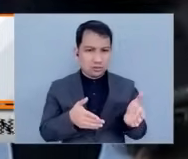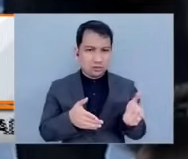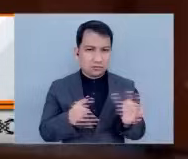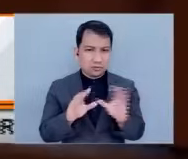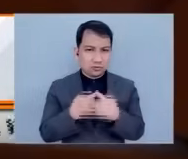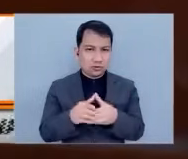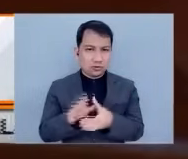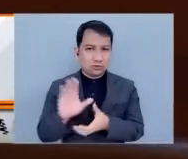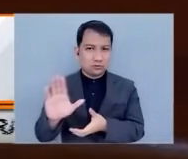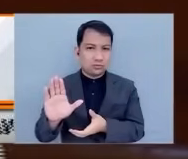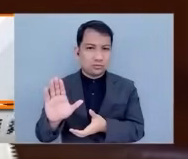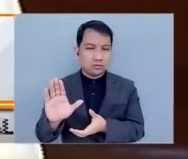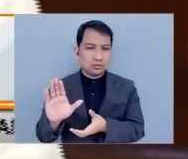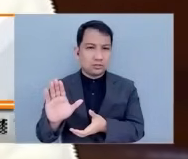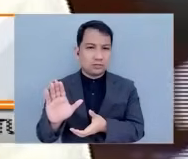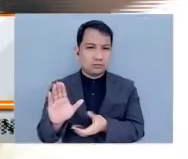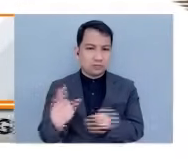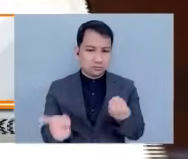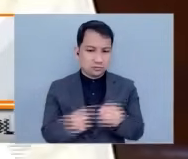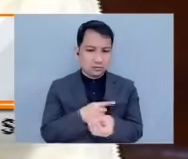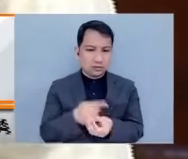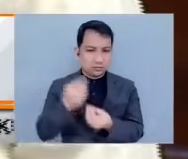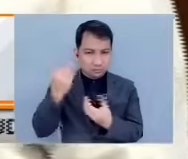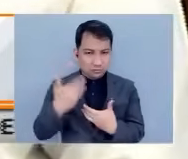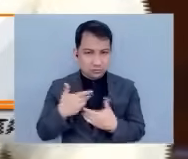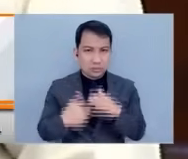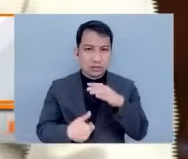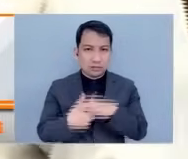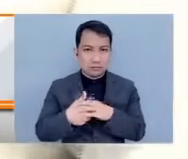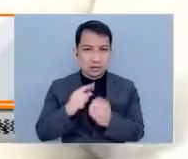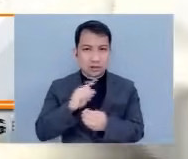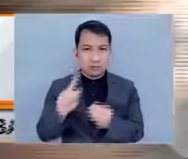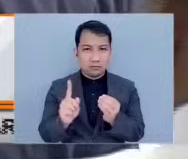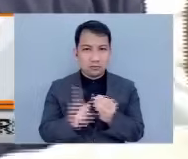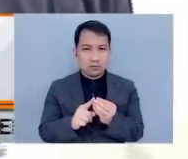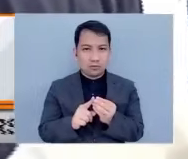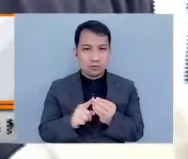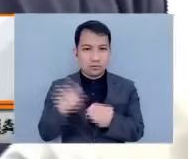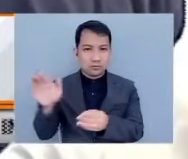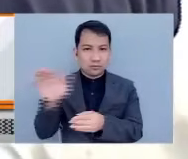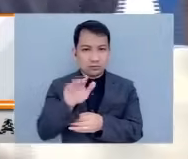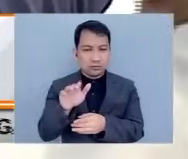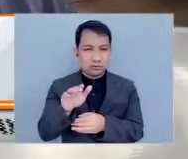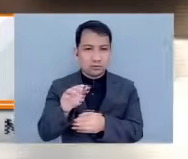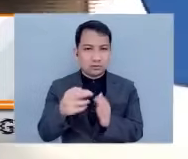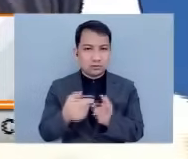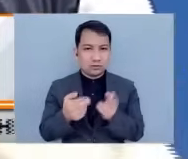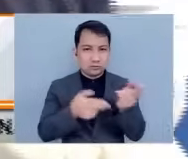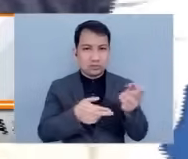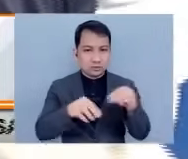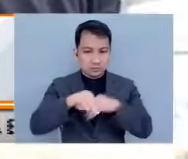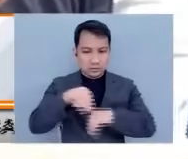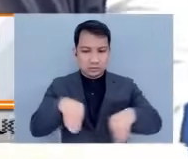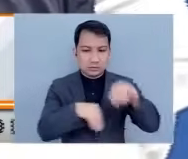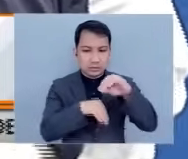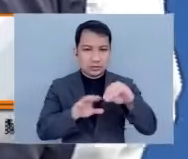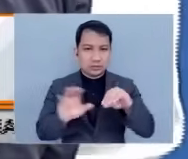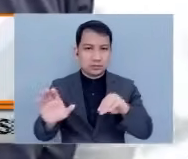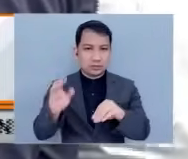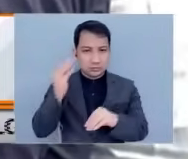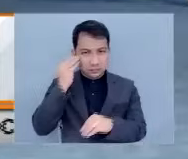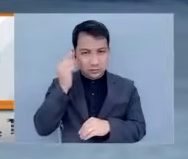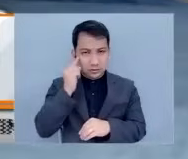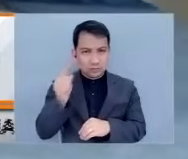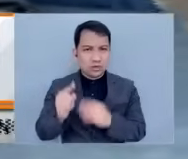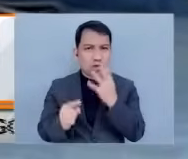liderato. May ilang ulat kasing lumabas kaugnay sa umiikot umanong resolusyon para palitan siya. Pero hindi niya para matukoy kung